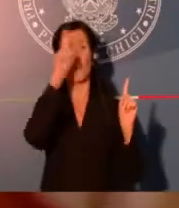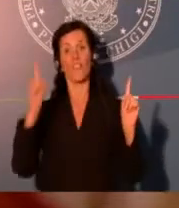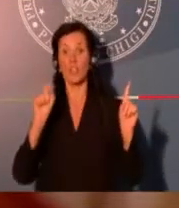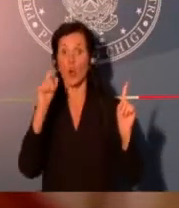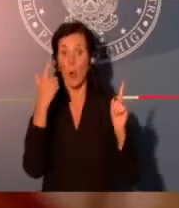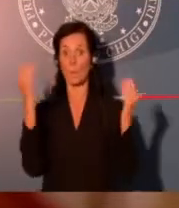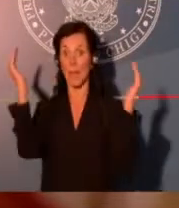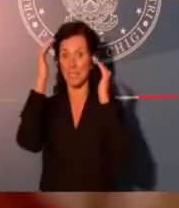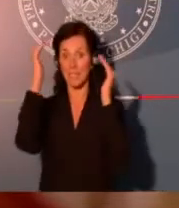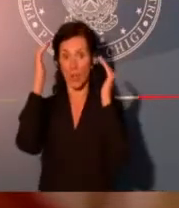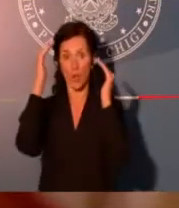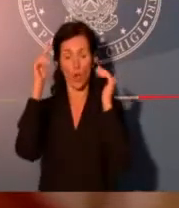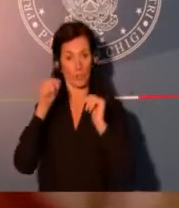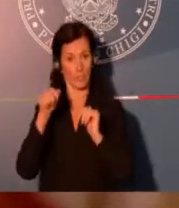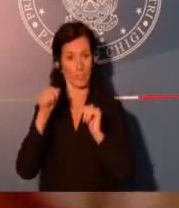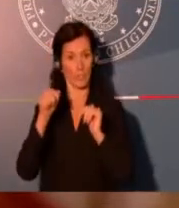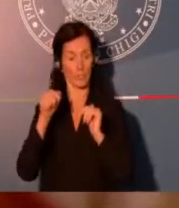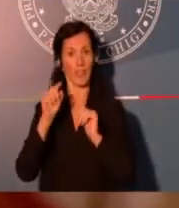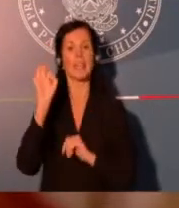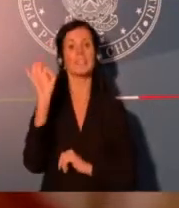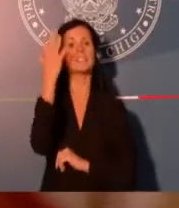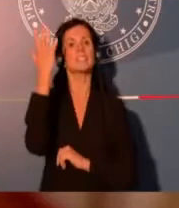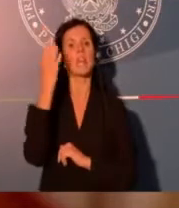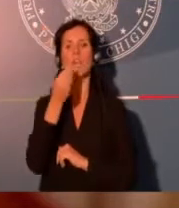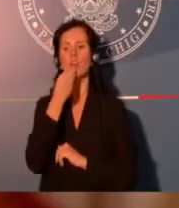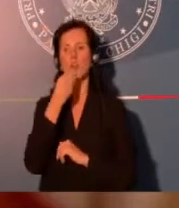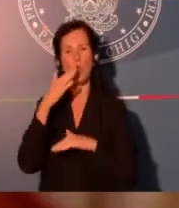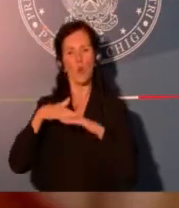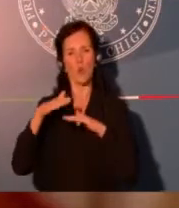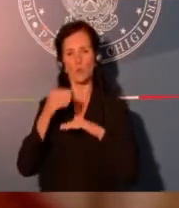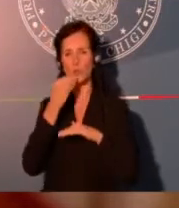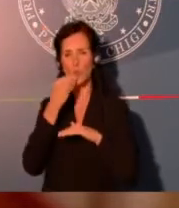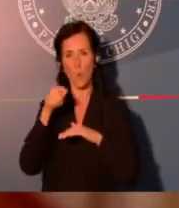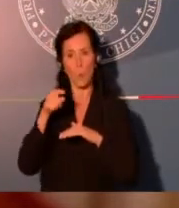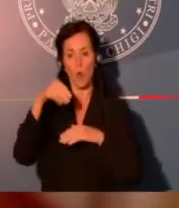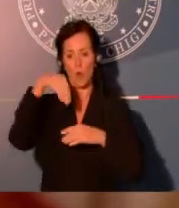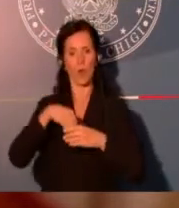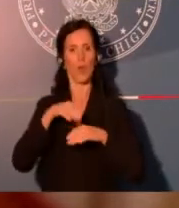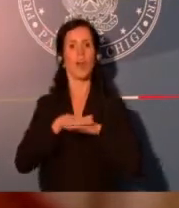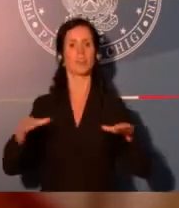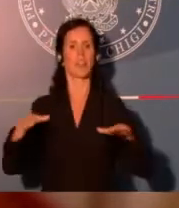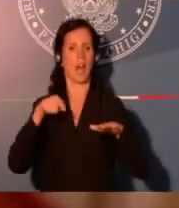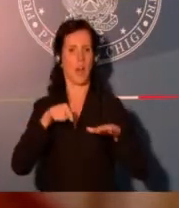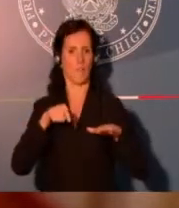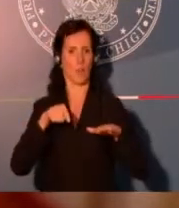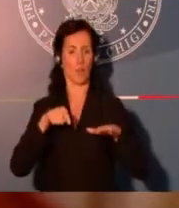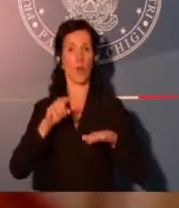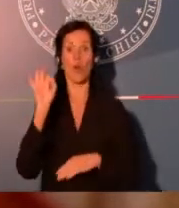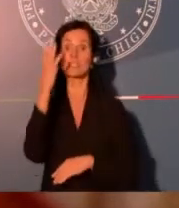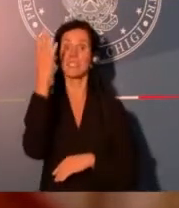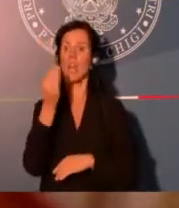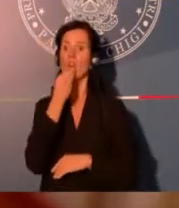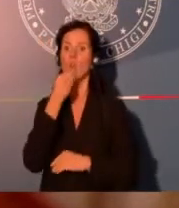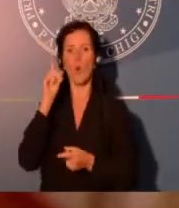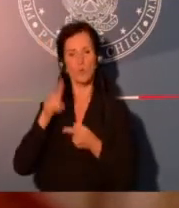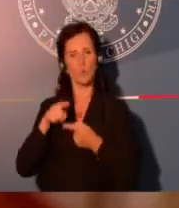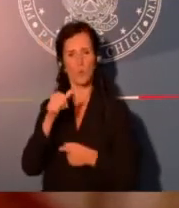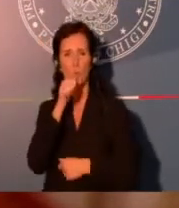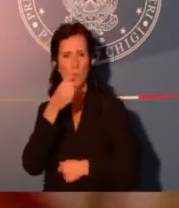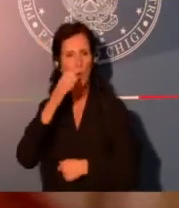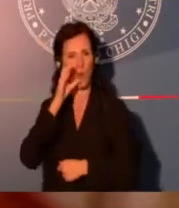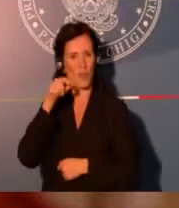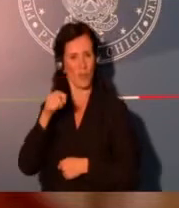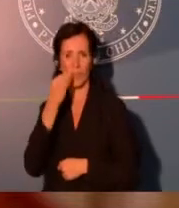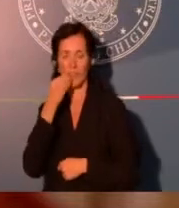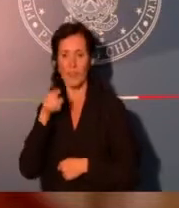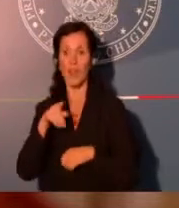mezzanotte se il consumo avviene ai tavoli. Se il consumo non è previsto ai tavoli,